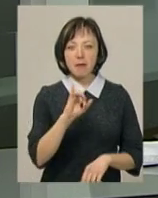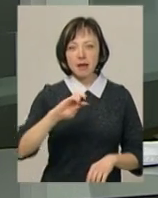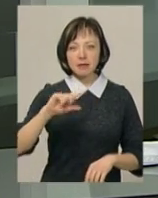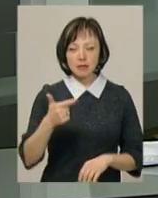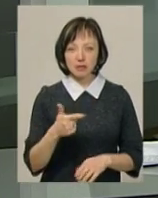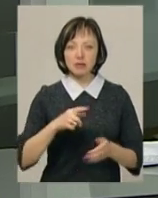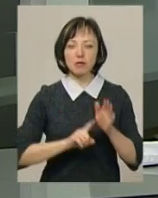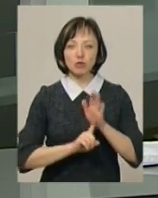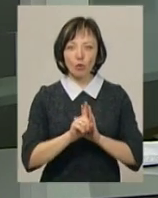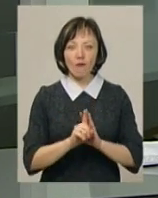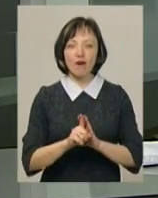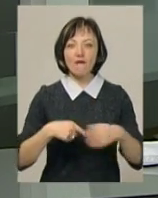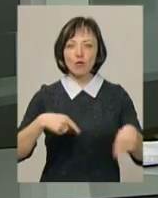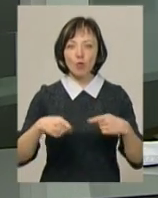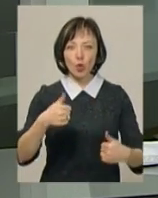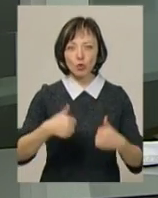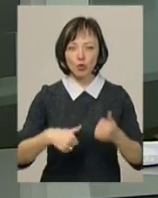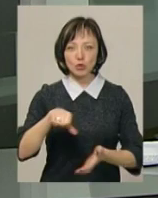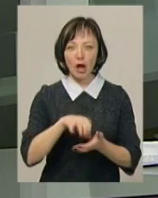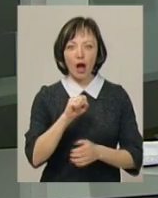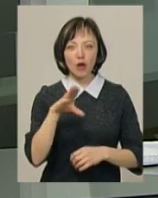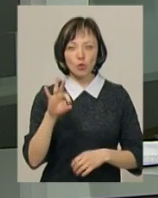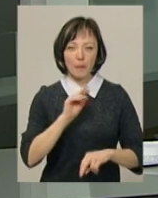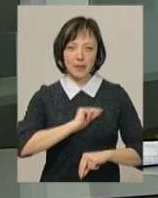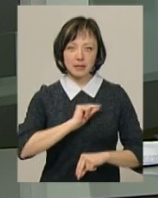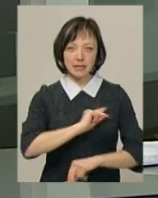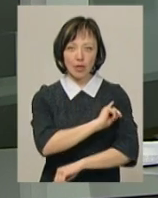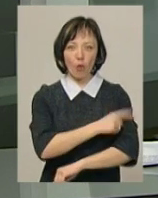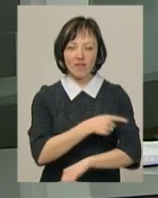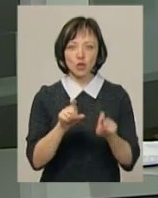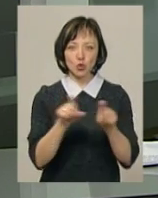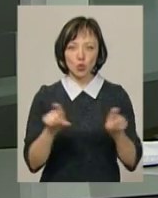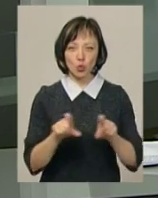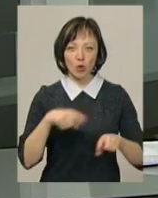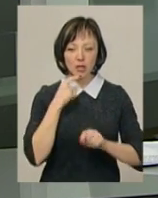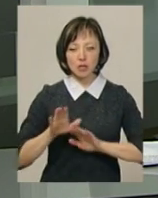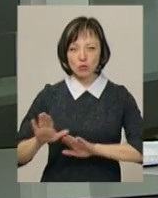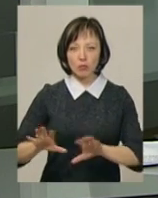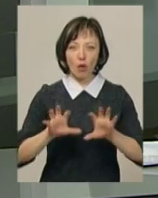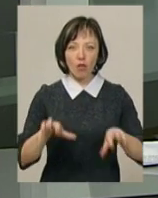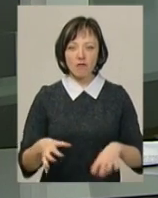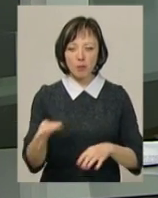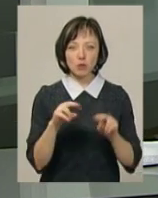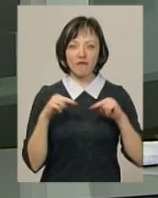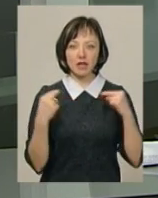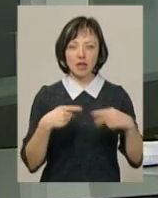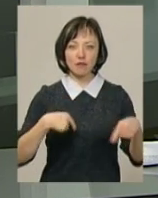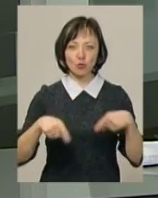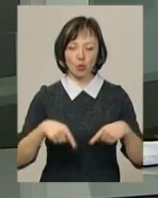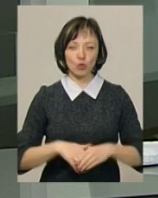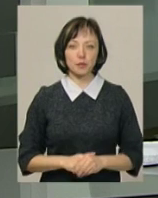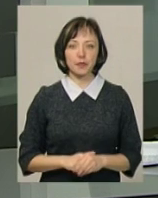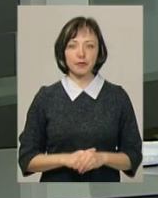започатковують футбольний турнір для учасників АТО та співробітників силових структур, каже заступник голови обласної федерації футболу Микола